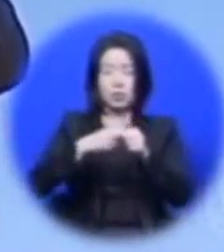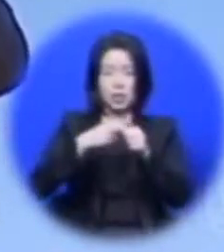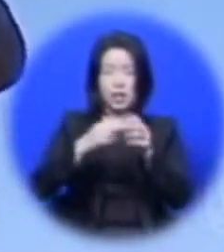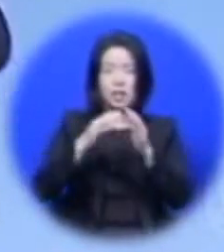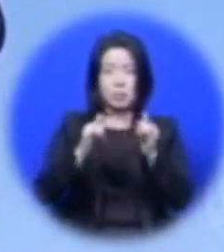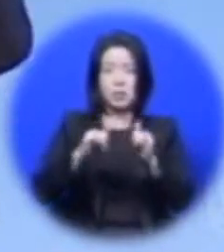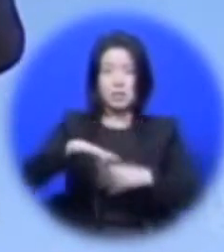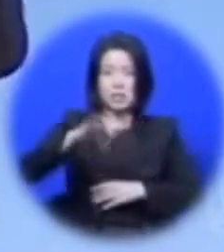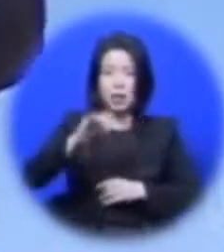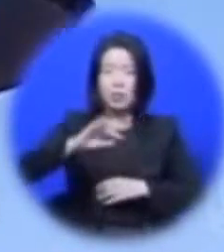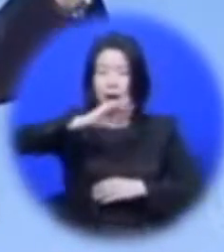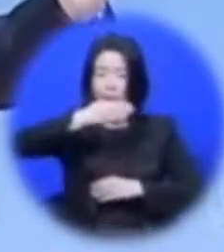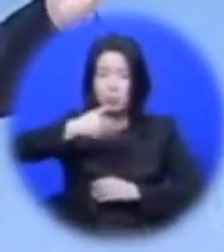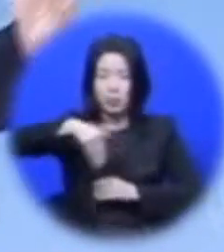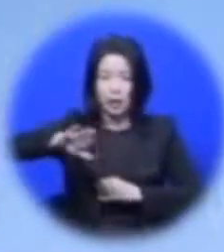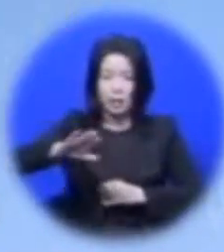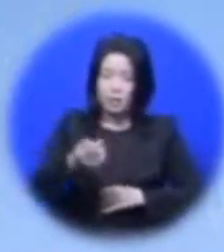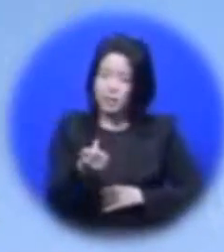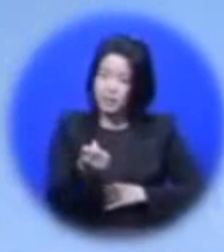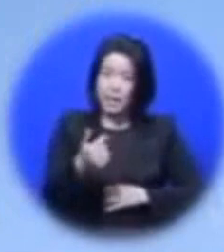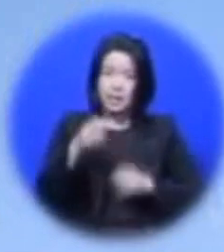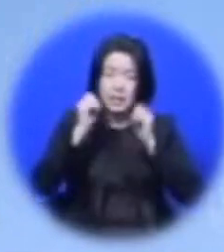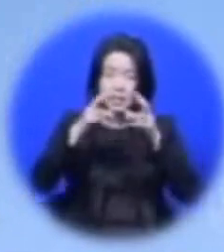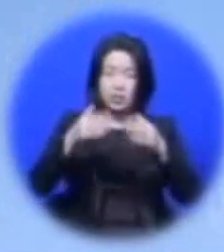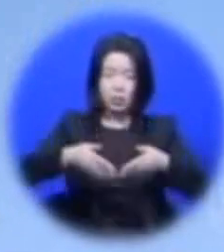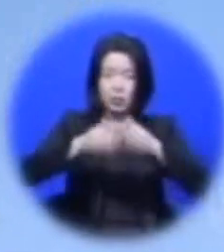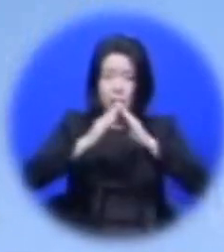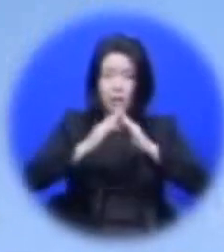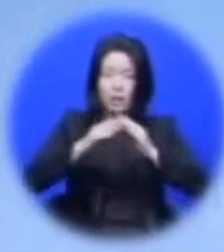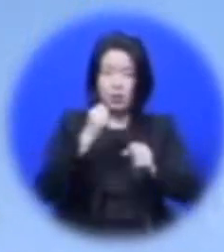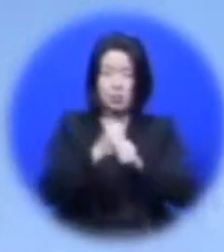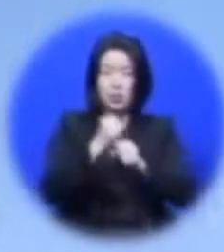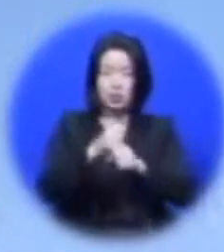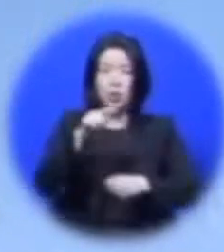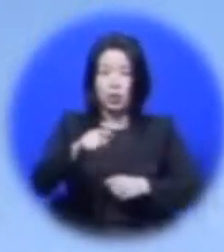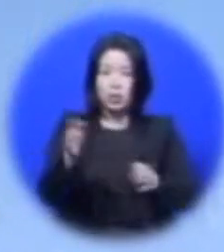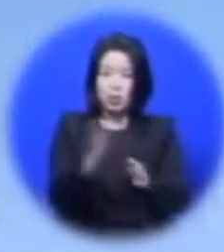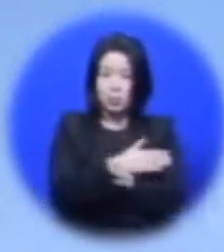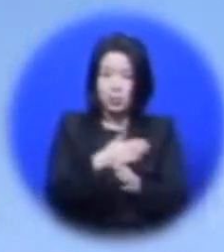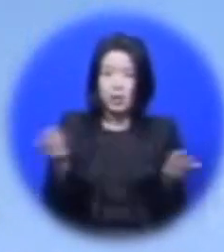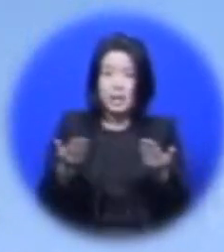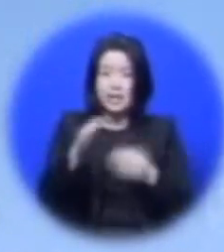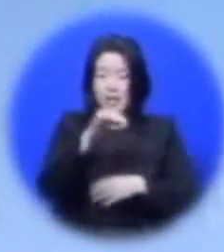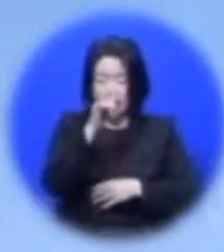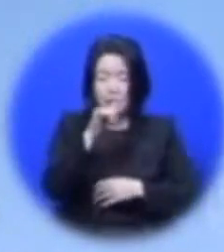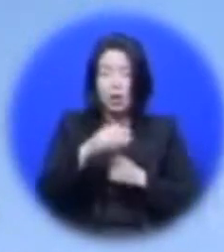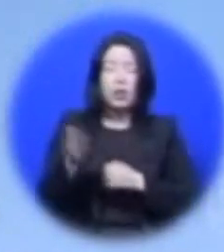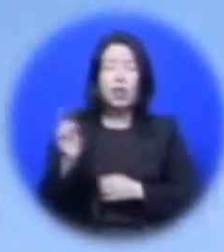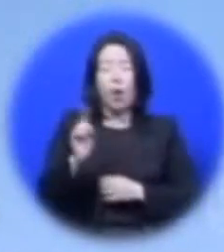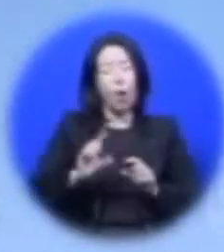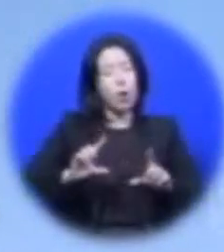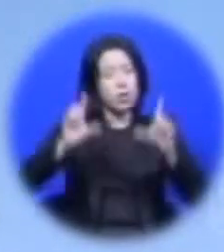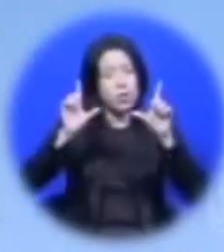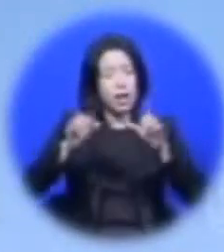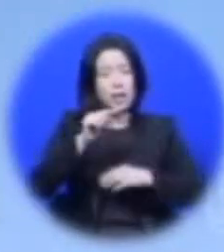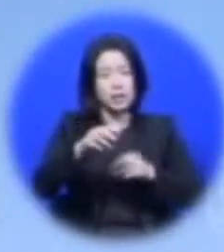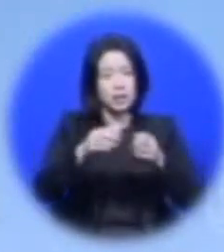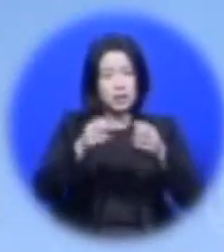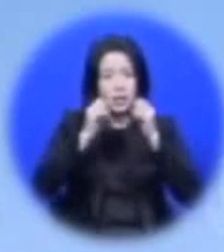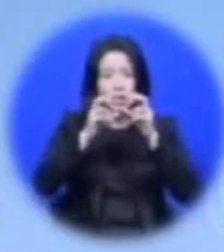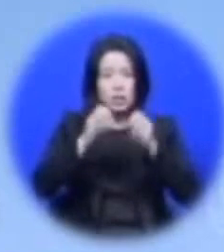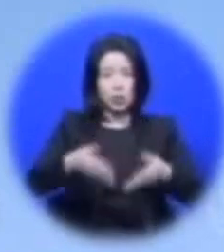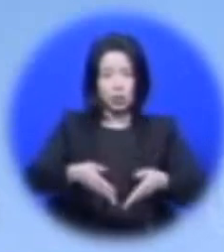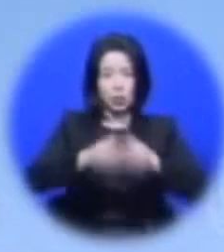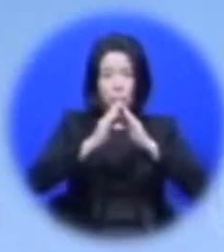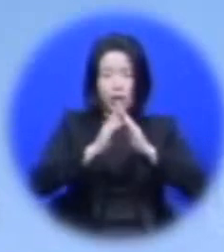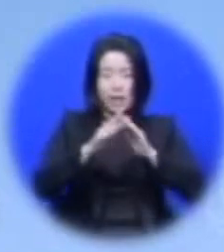아주 자그마한 선교관을 거기다가 짓고 거기서부터 사역을 하셨어요. 그런데 어느 날 그 선교관에